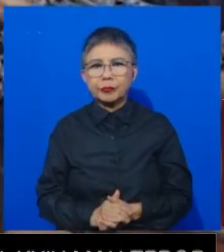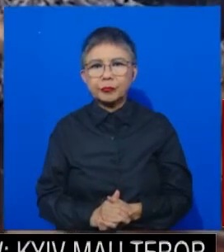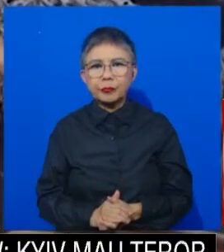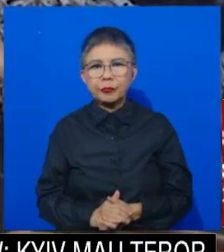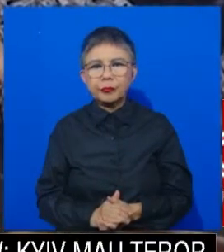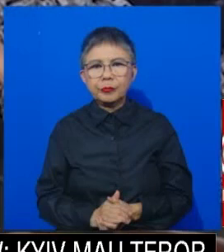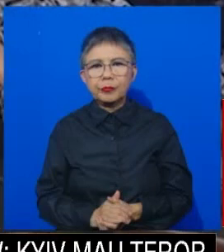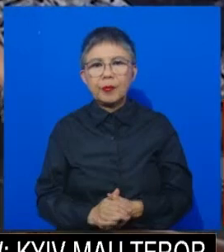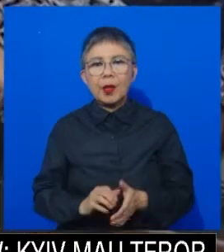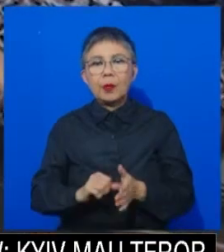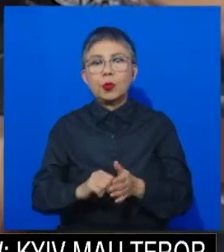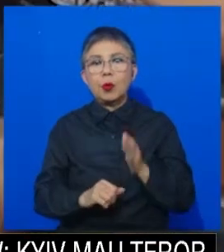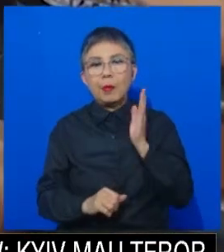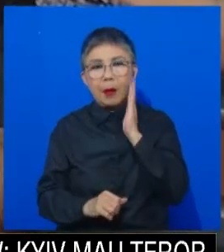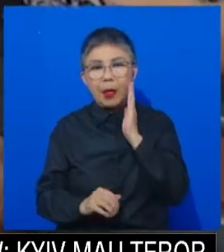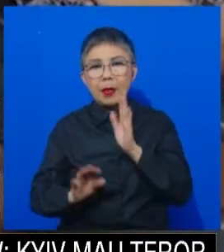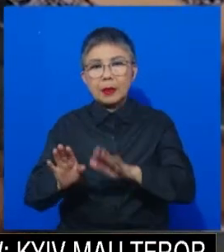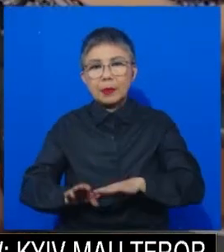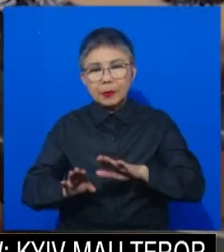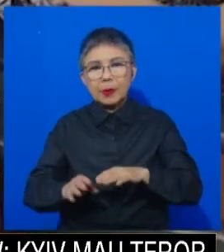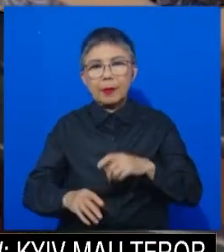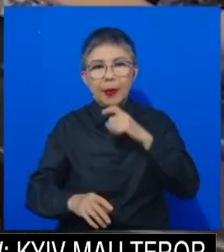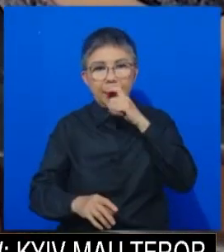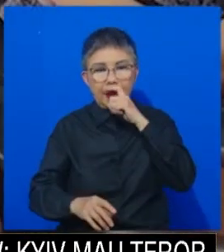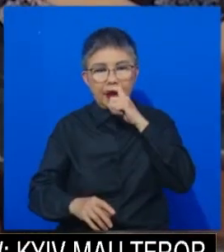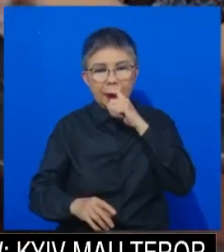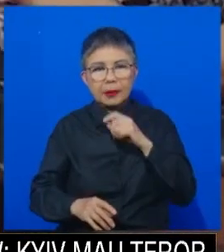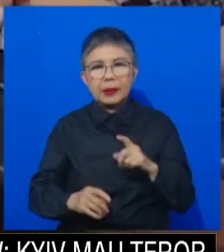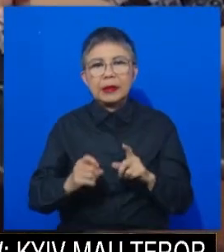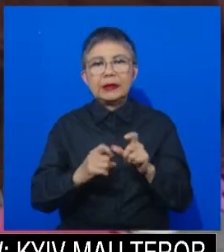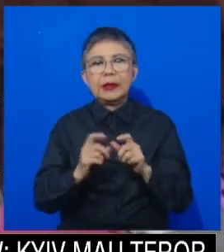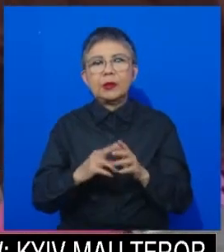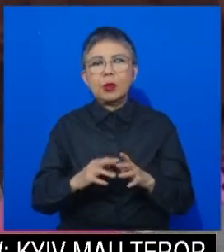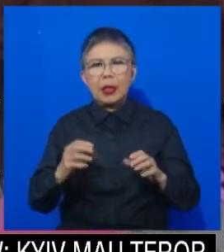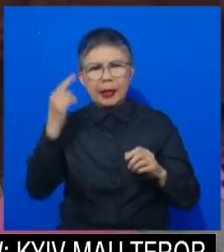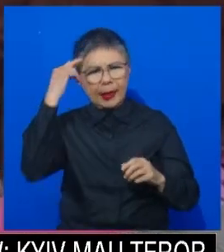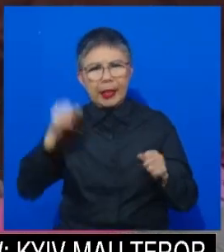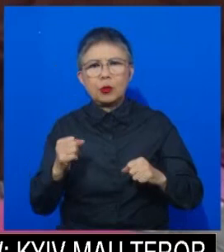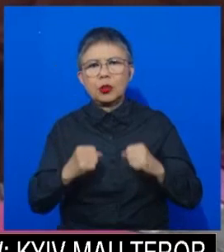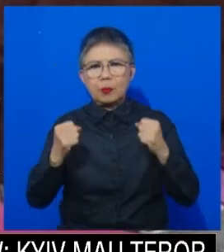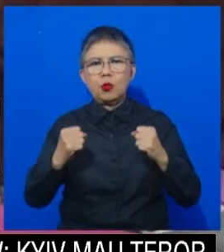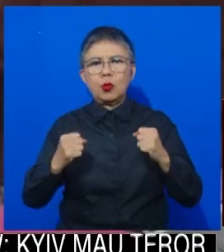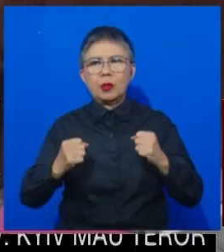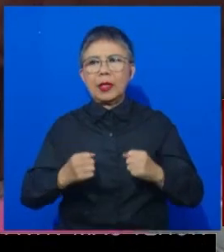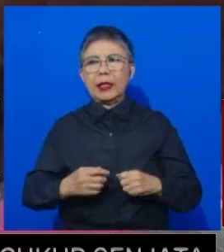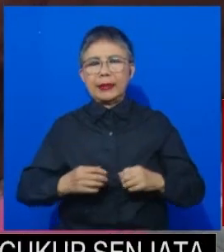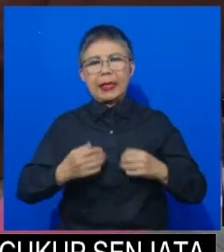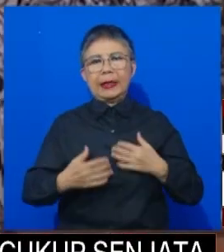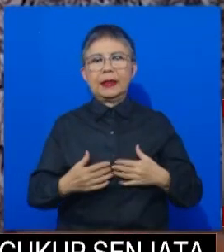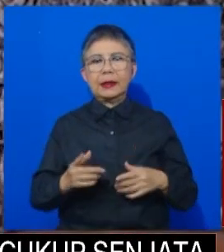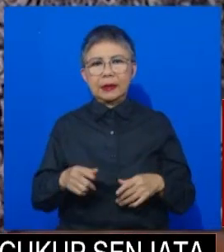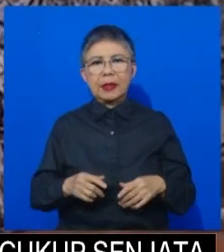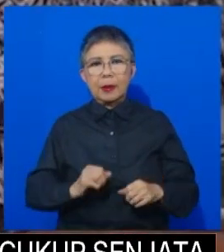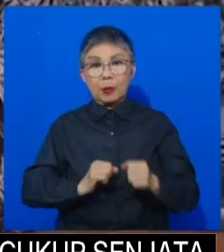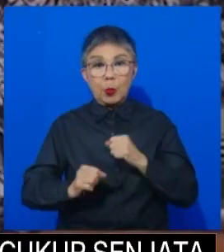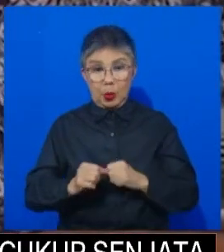Selain membantu ibunya merawat sang ayah, Cynthia juga memiliki tekad kuat untuk sembuh. Ia kini juga